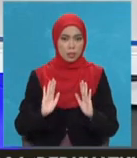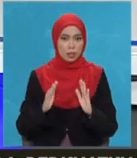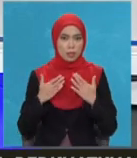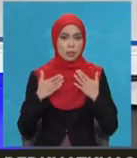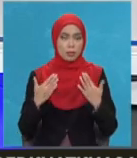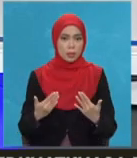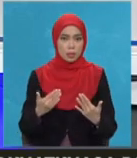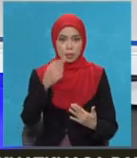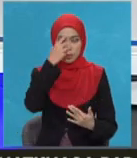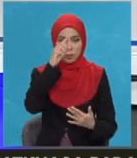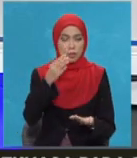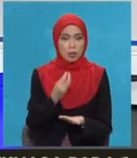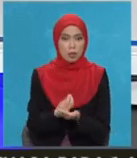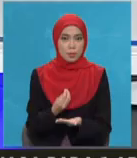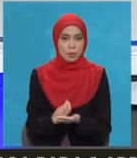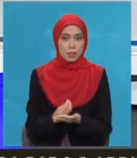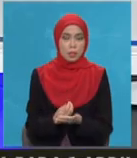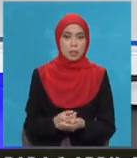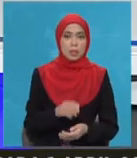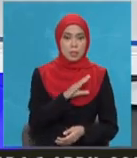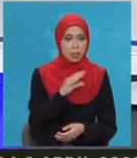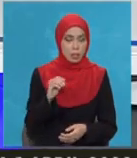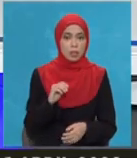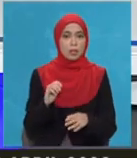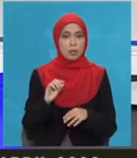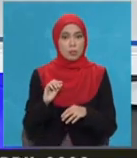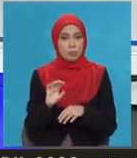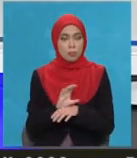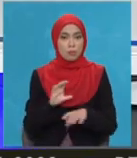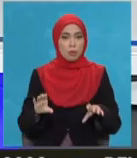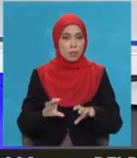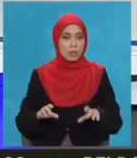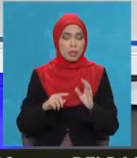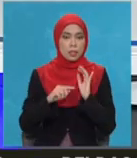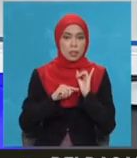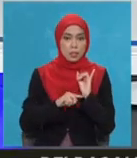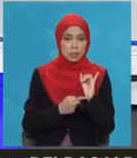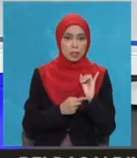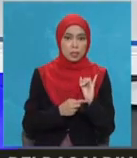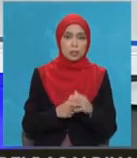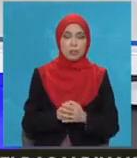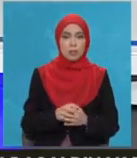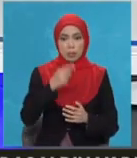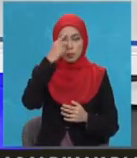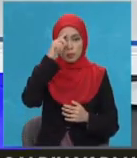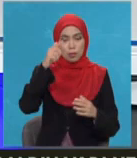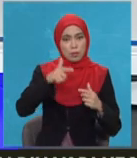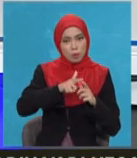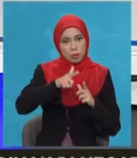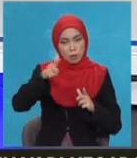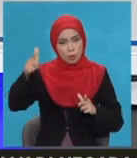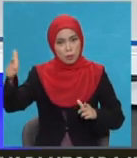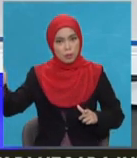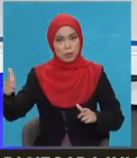kementerian-kementerian melaksanakan inisiatif dan laporan jangka pendek sederhana dan panjang untuk bencana ekonomi yang